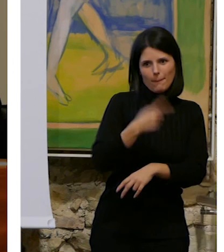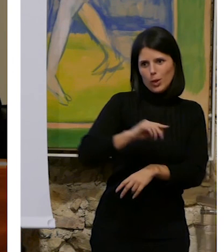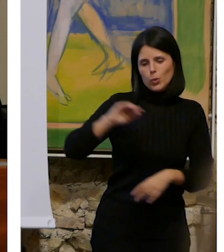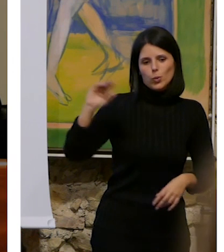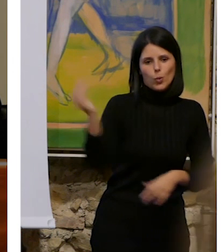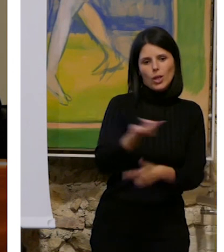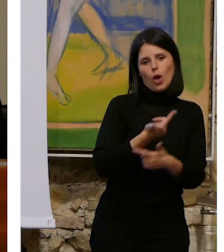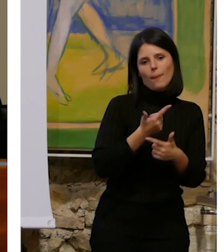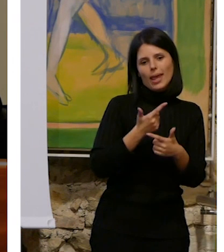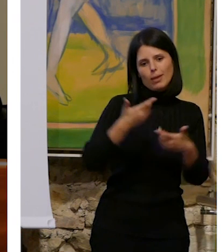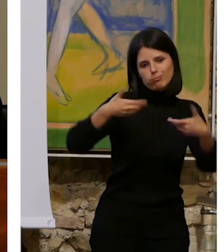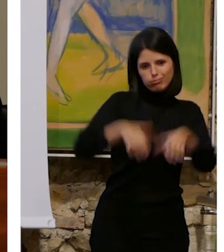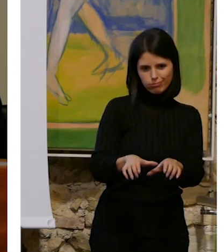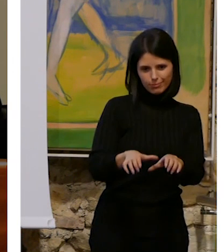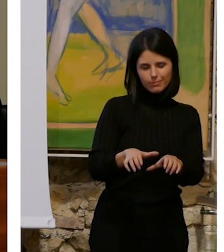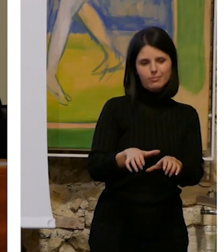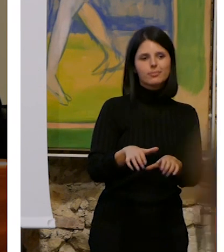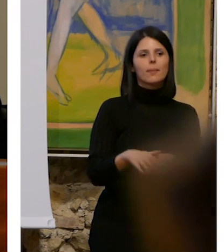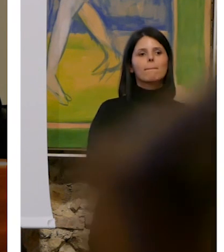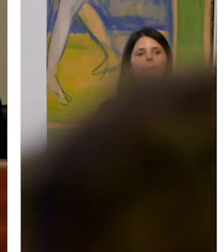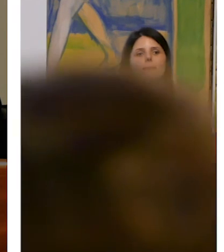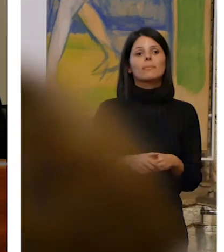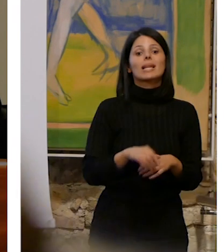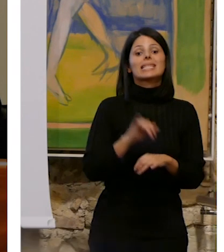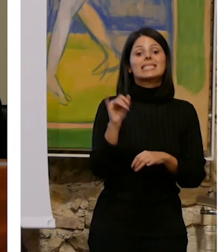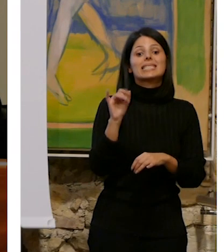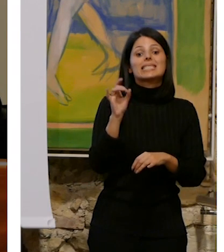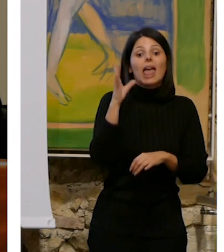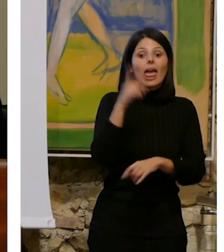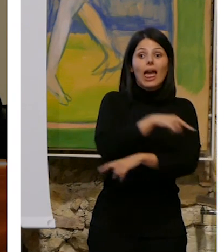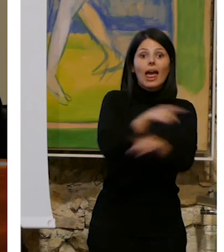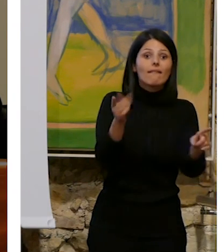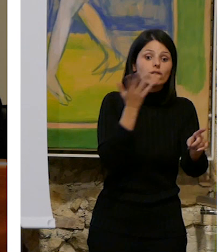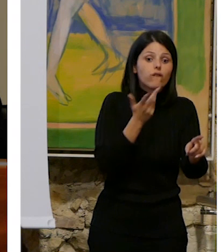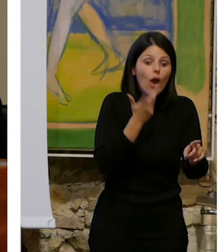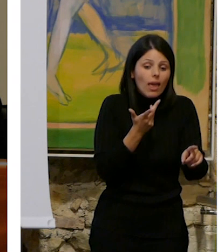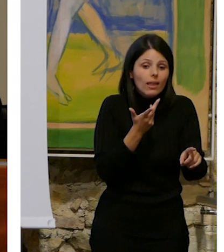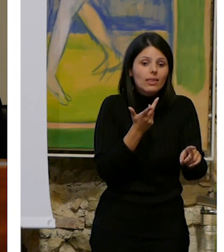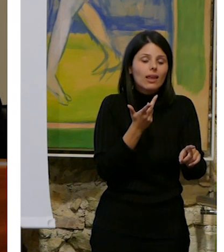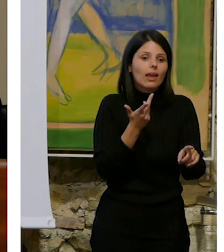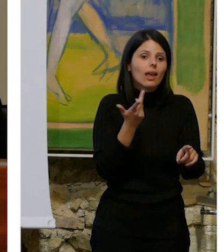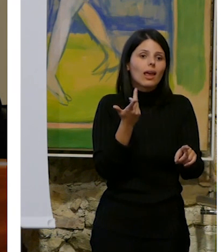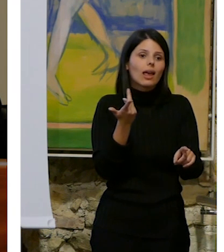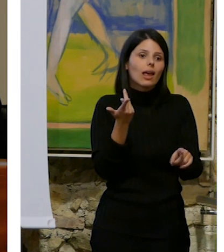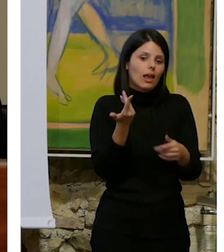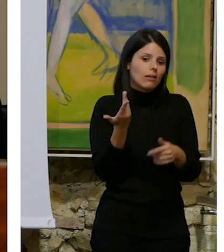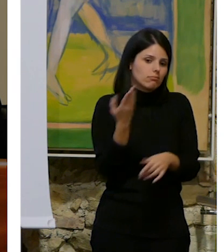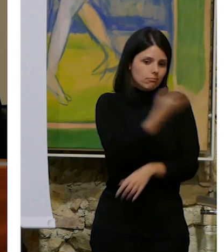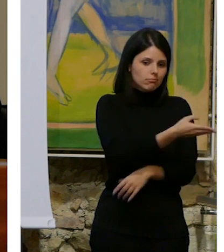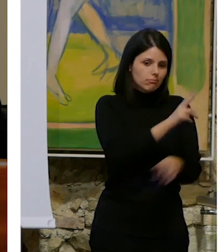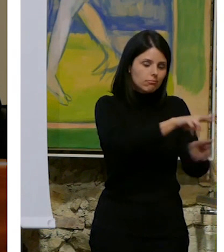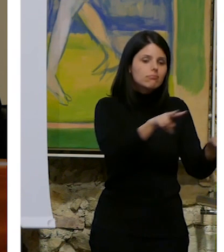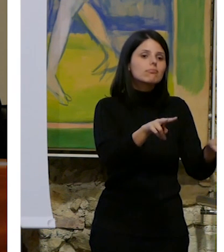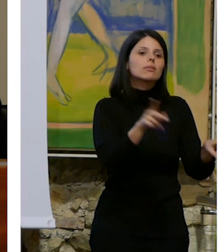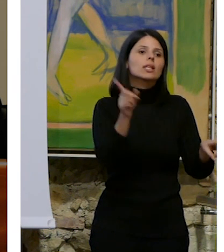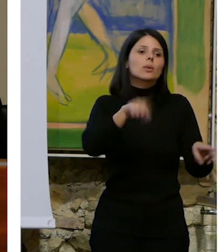borse e per tutte le esigenze. Quindi se volete, io chiudo ringraziando ancora, come ho